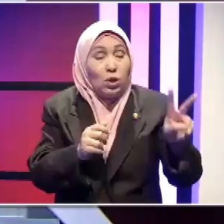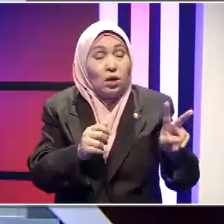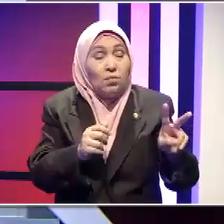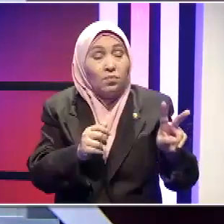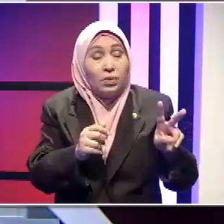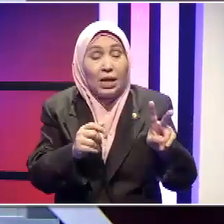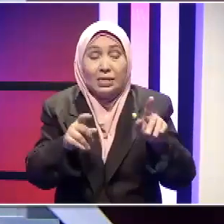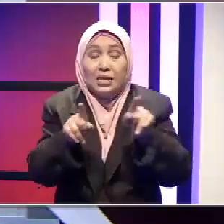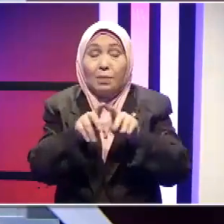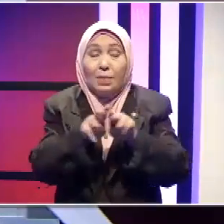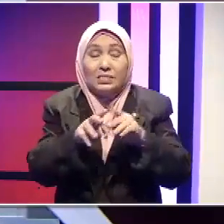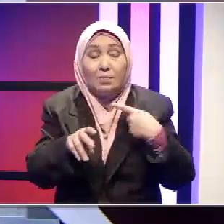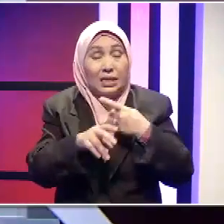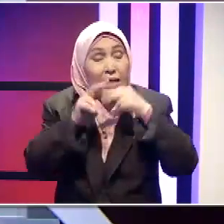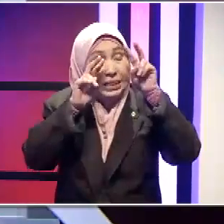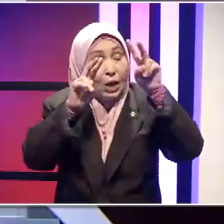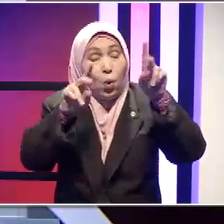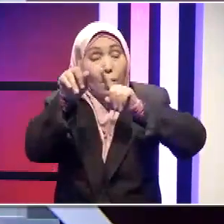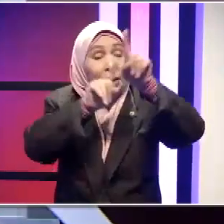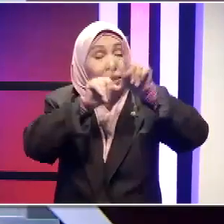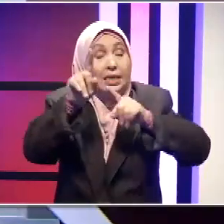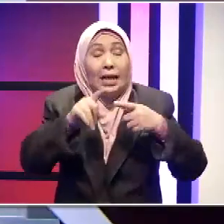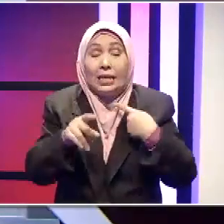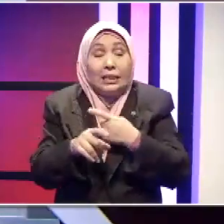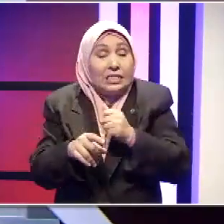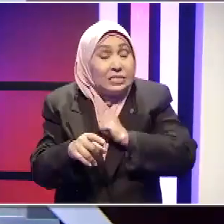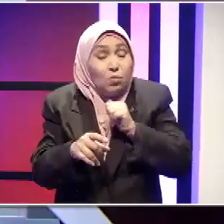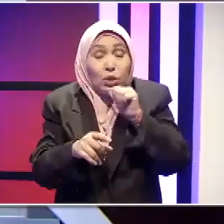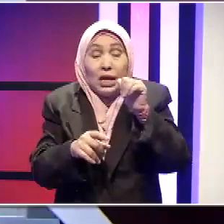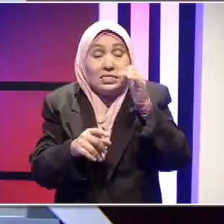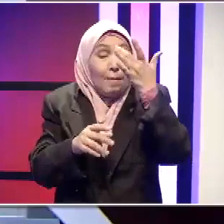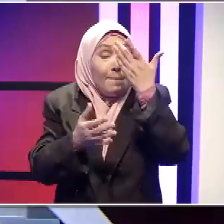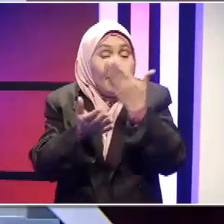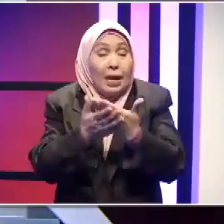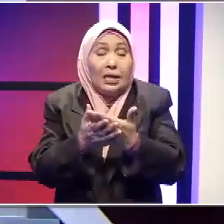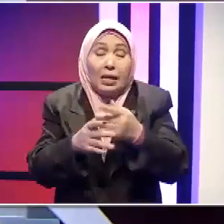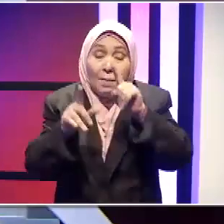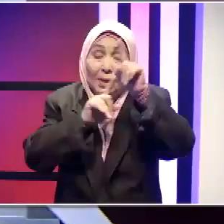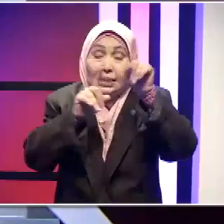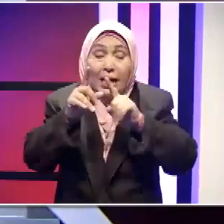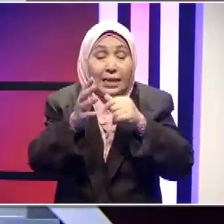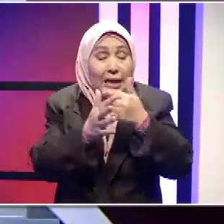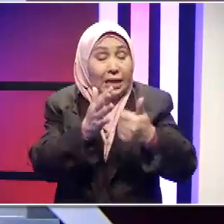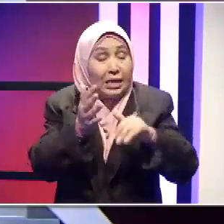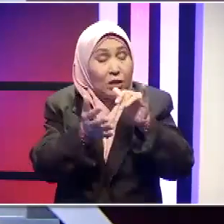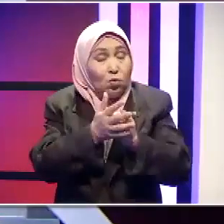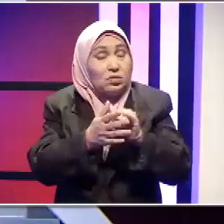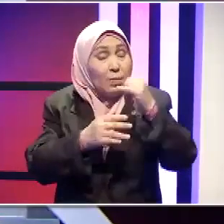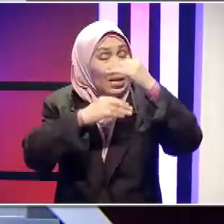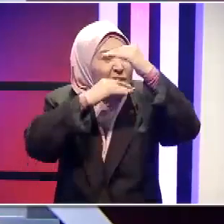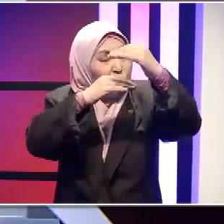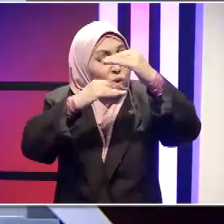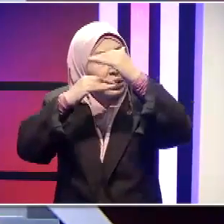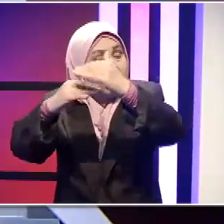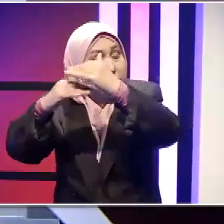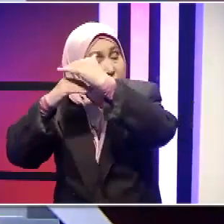abu meski Maksudnya kita saya tetap sama Bintang situ Itu adalah antara satu tahap kepada satu